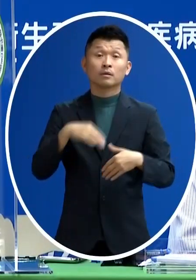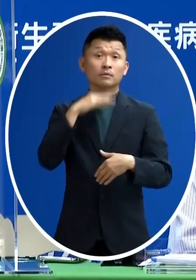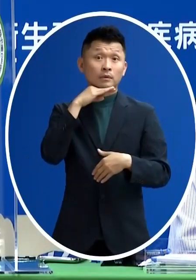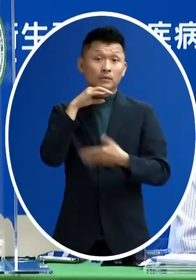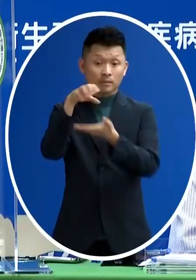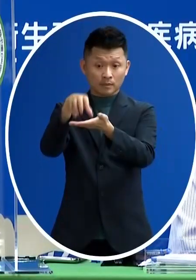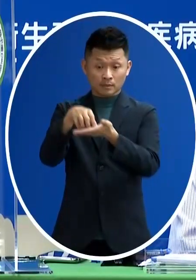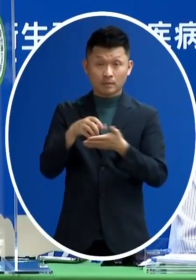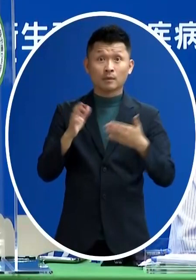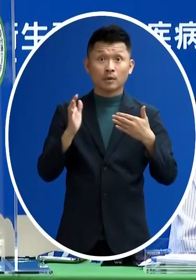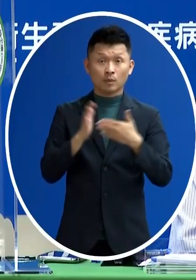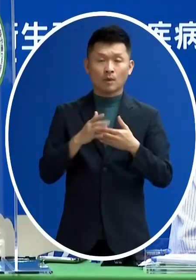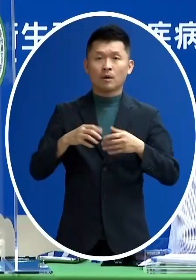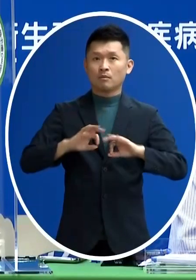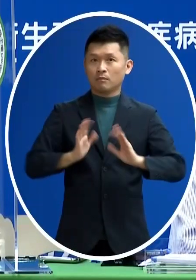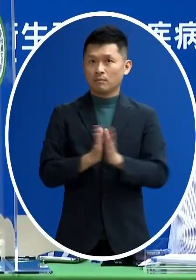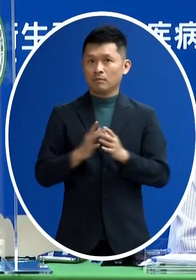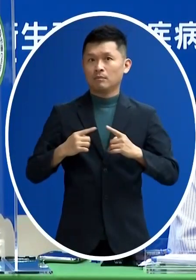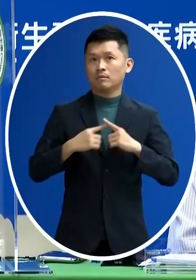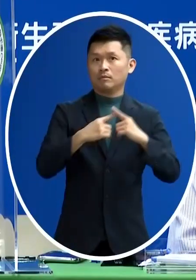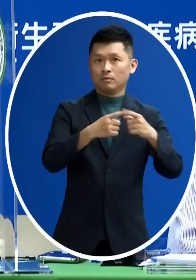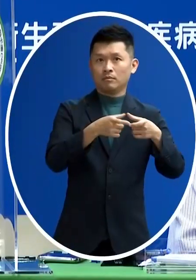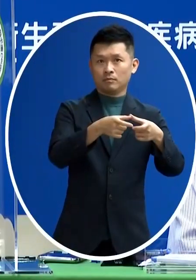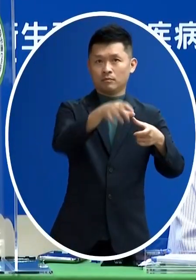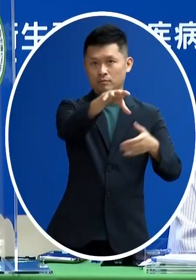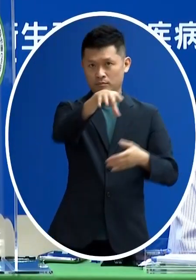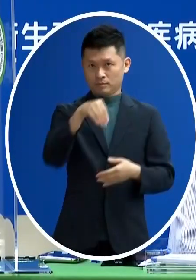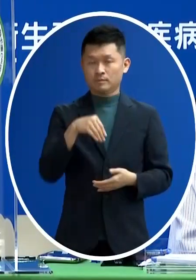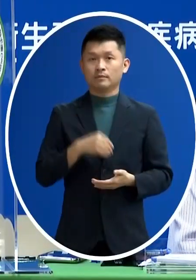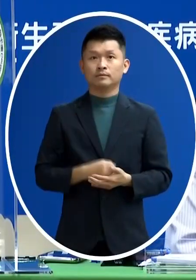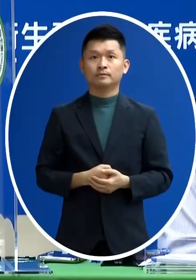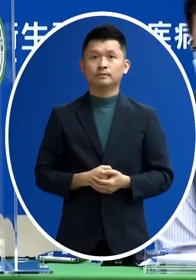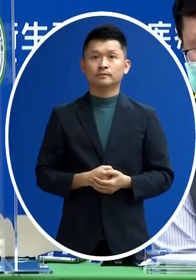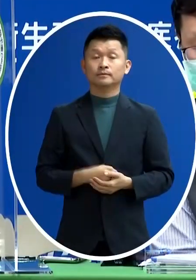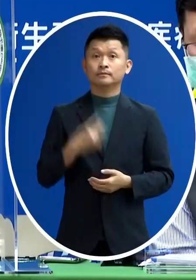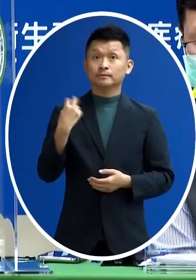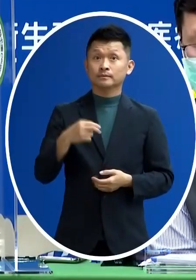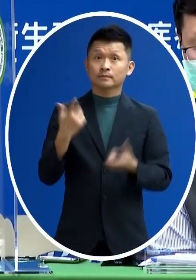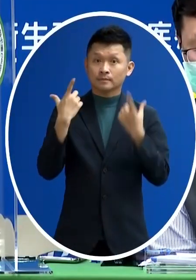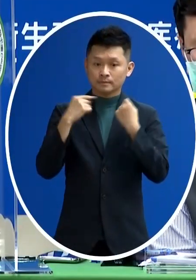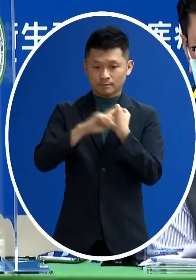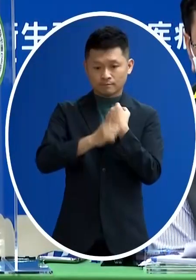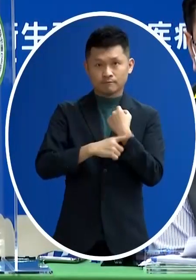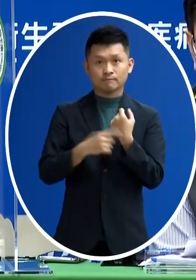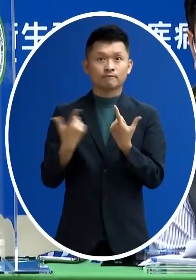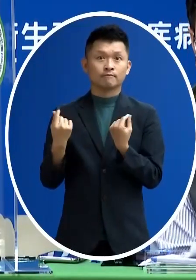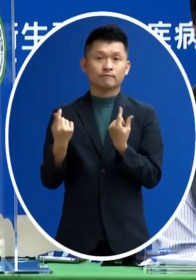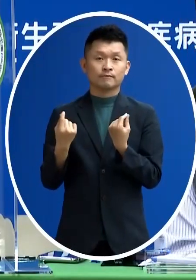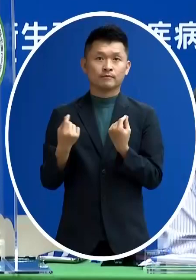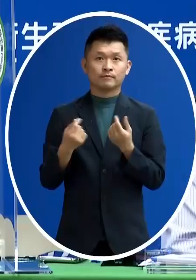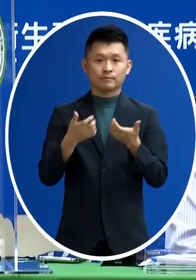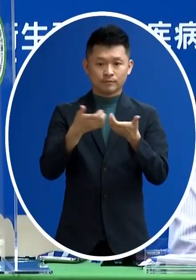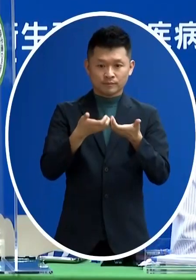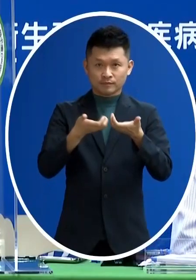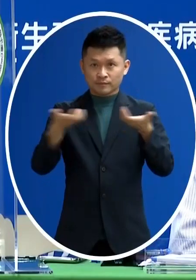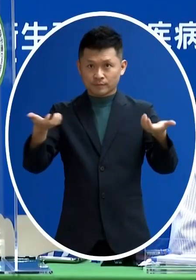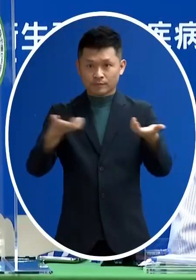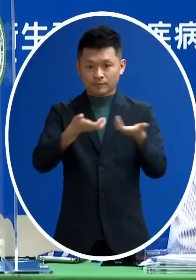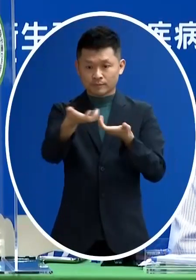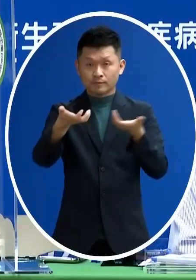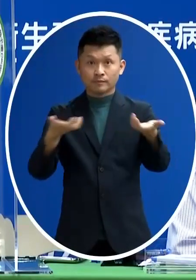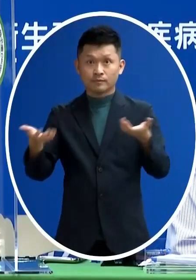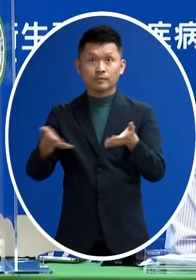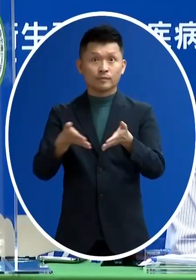后，就是来领取那仍然采用原来的方式，还是需要分流避免大